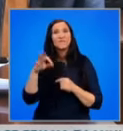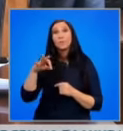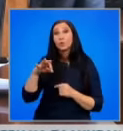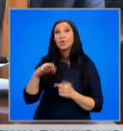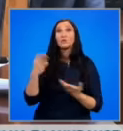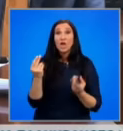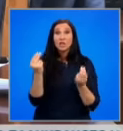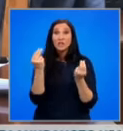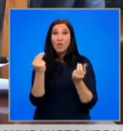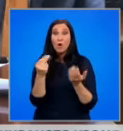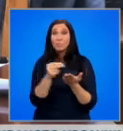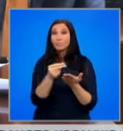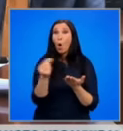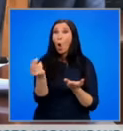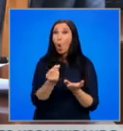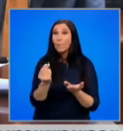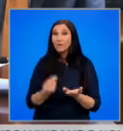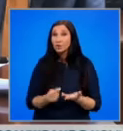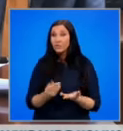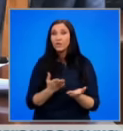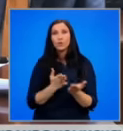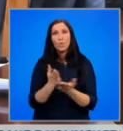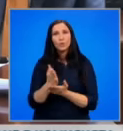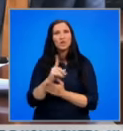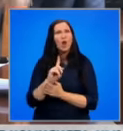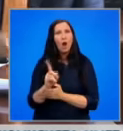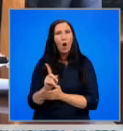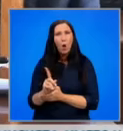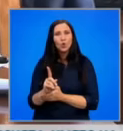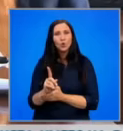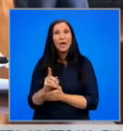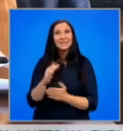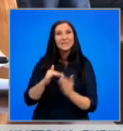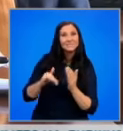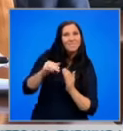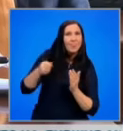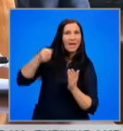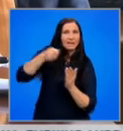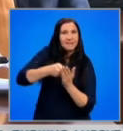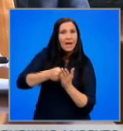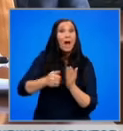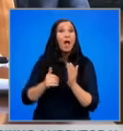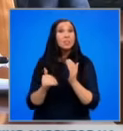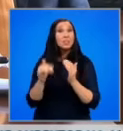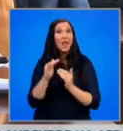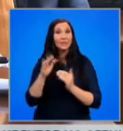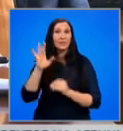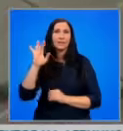че ценообразуването е по начин, който е с надценка над